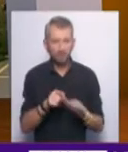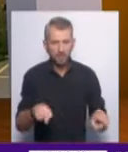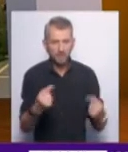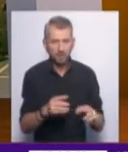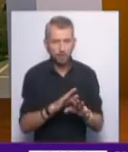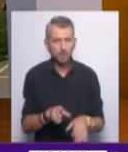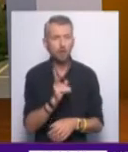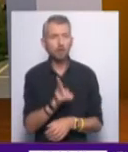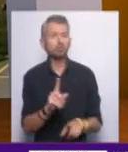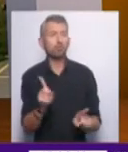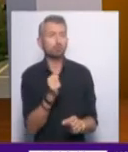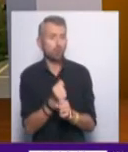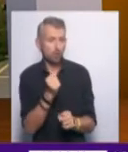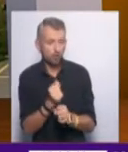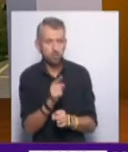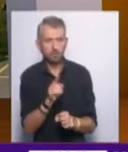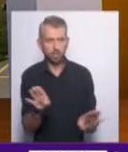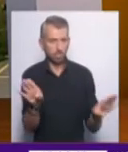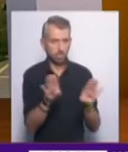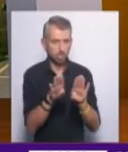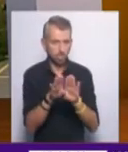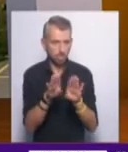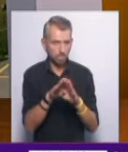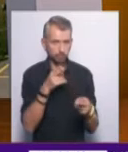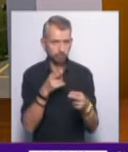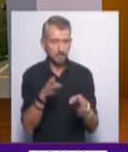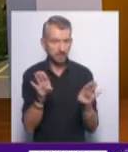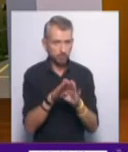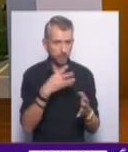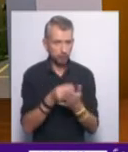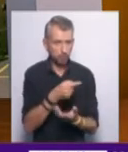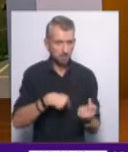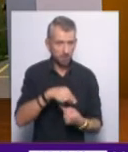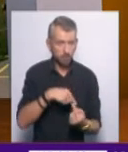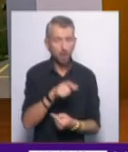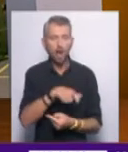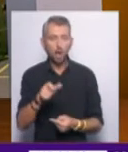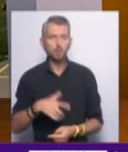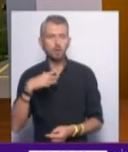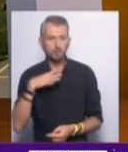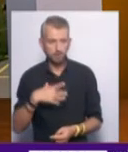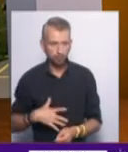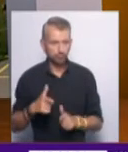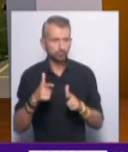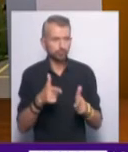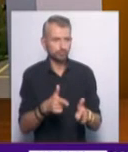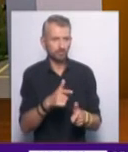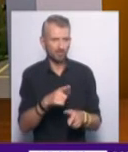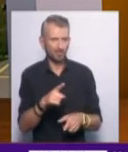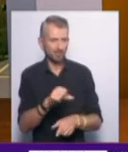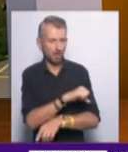Хто навіть щось робить, він зачиняє своє підприємство. А люди вимушені йти десь за